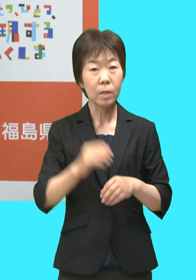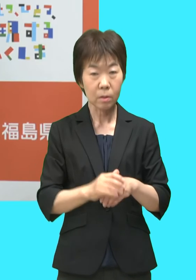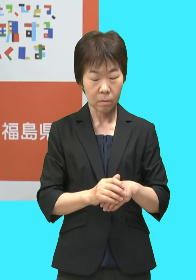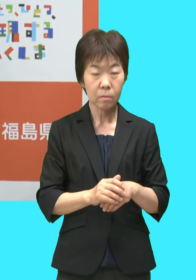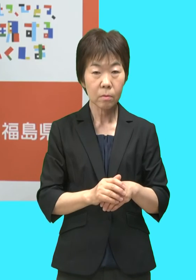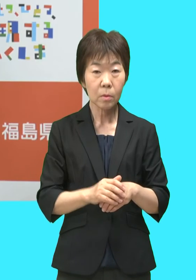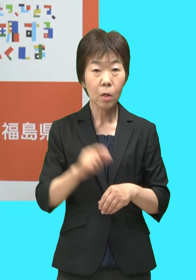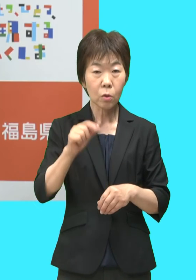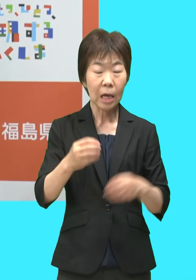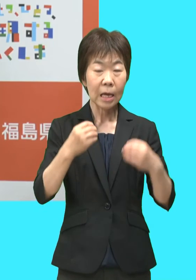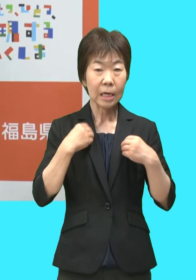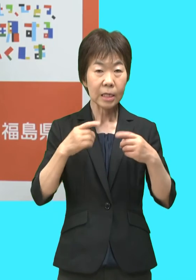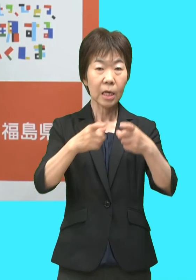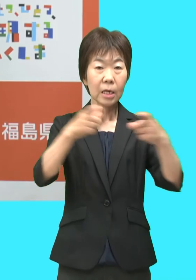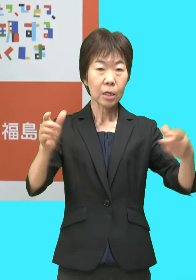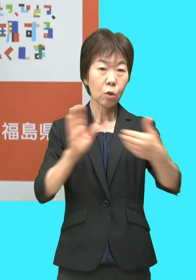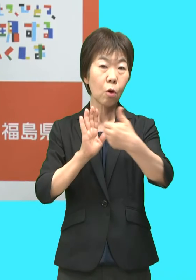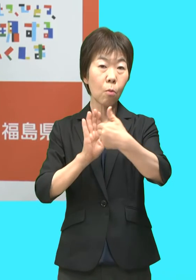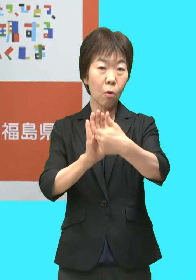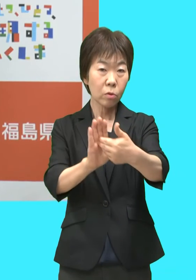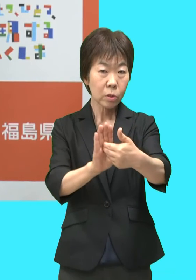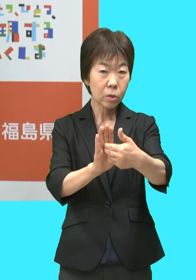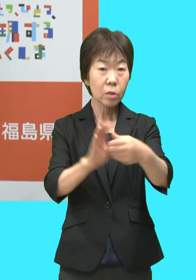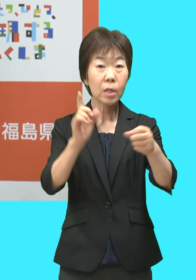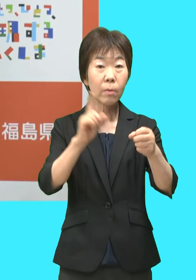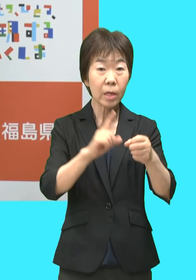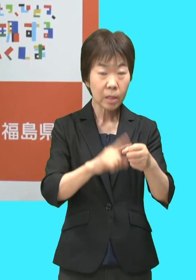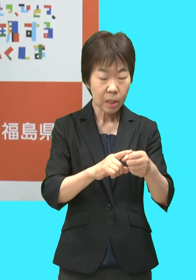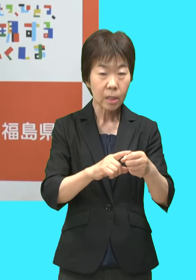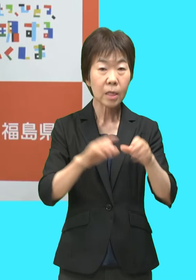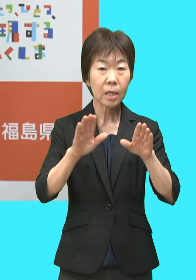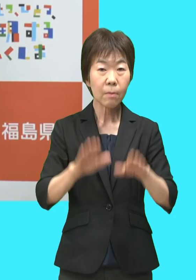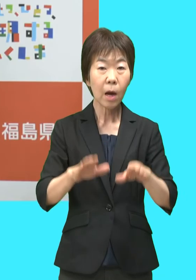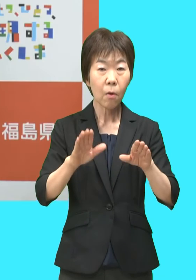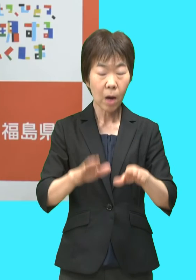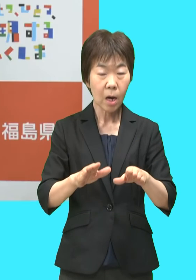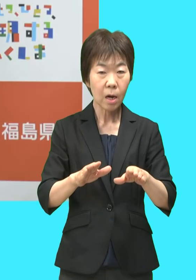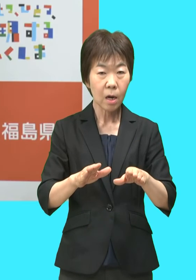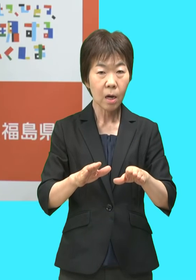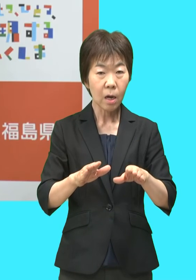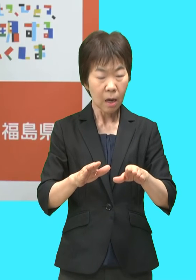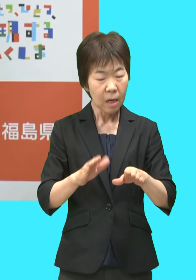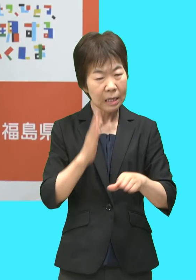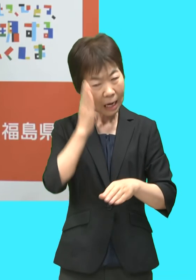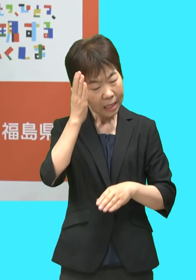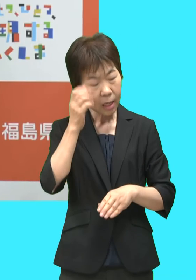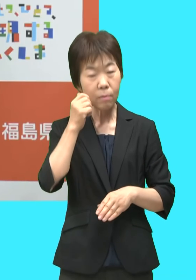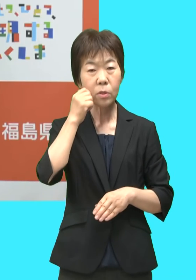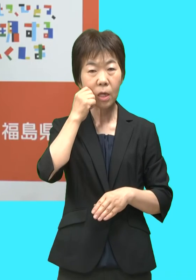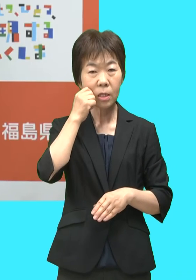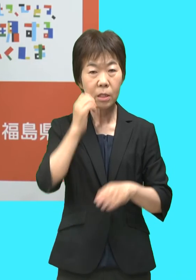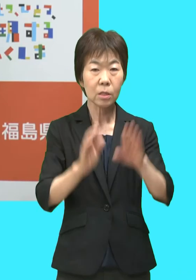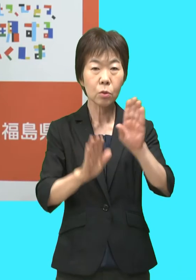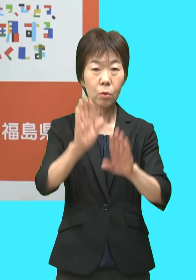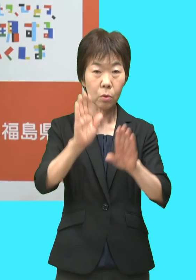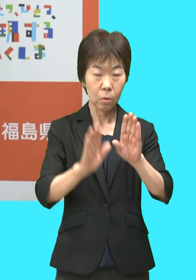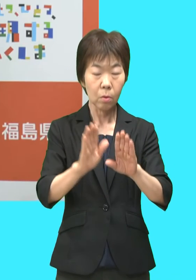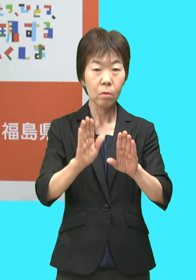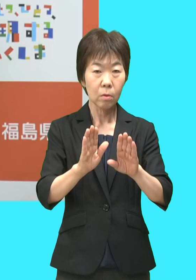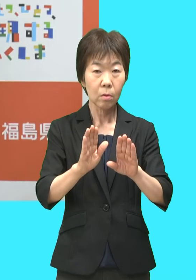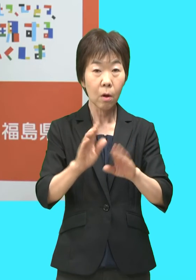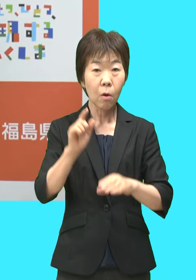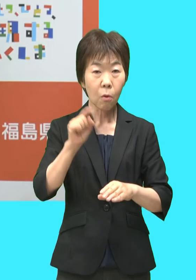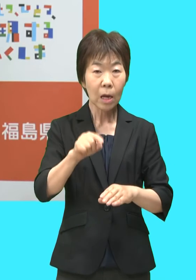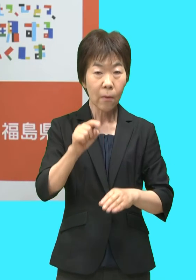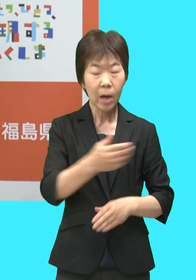は感染拡大を防止するという観点から今はなかなか難しいというのが現状でありますので、それ